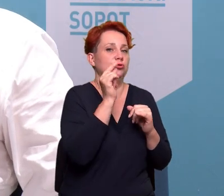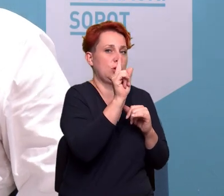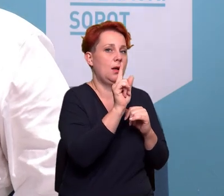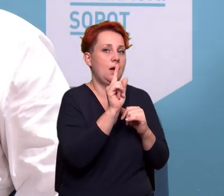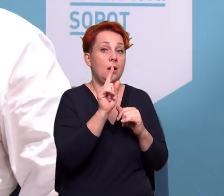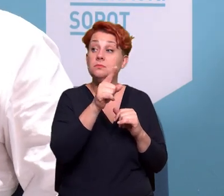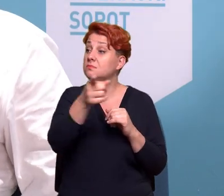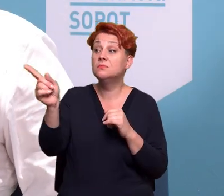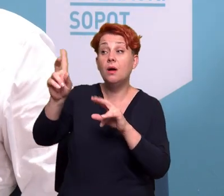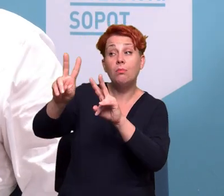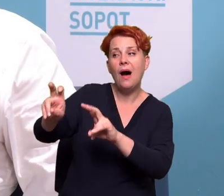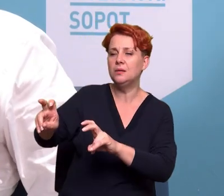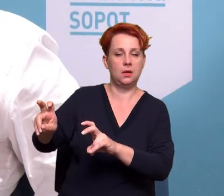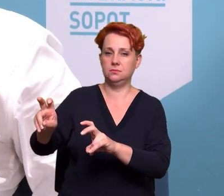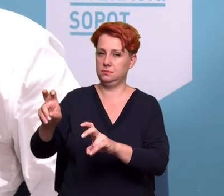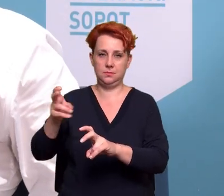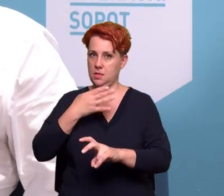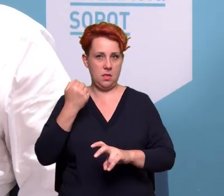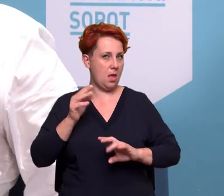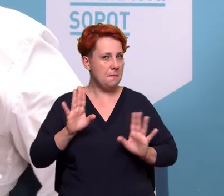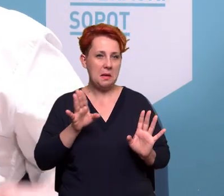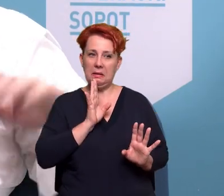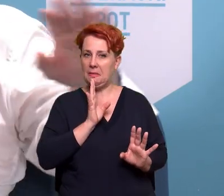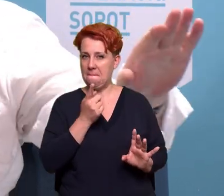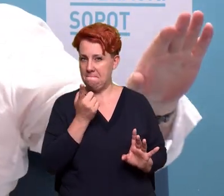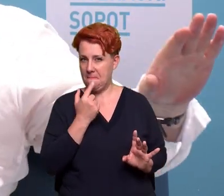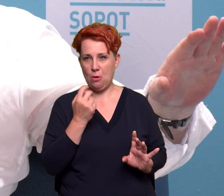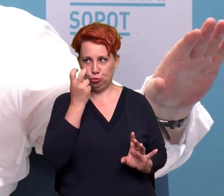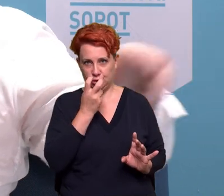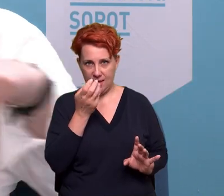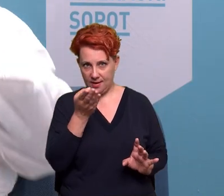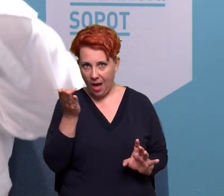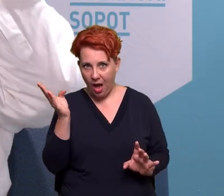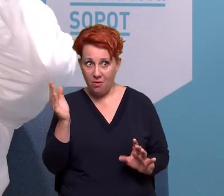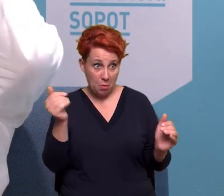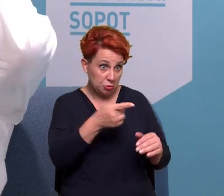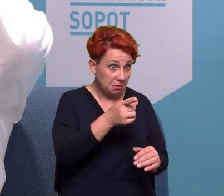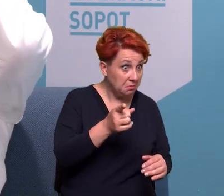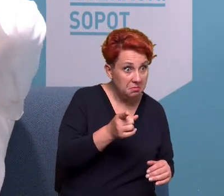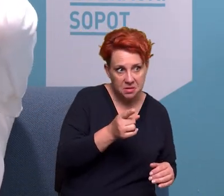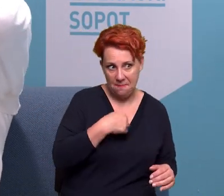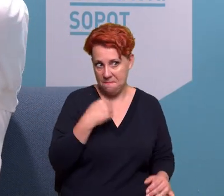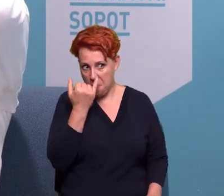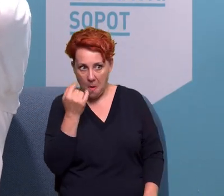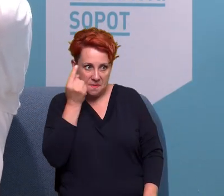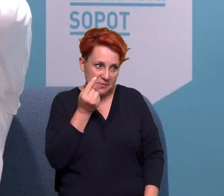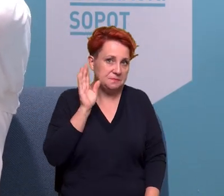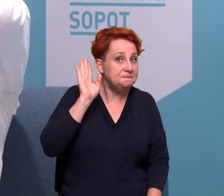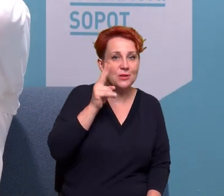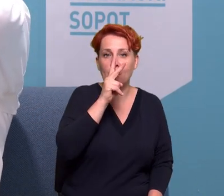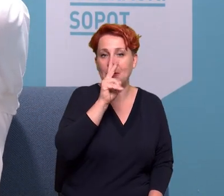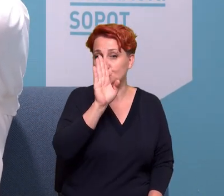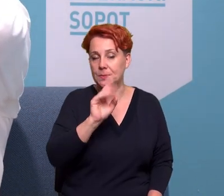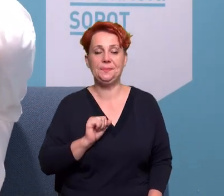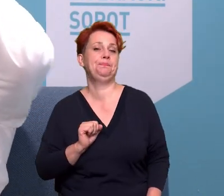przez żadnych badaczy, jak zauważyłem, w ogóle to jest chyba mało. Tu państwo mnie wyprowadzą z błędu. To